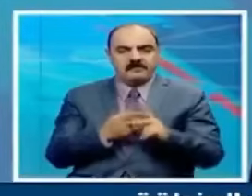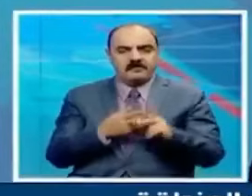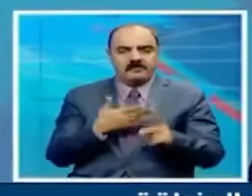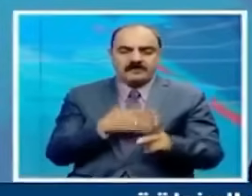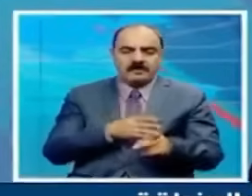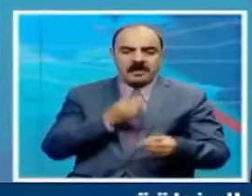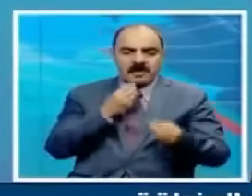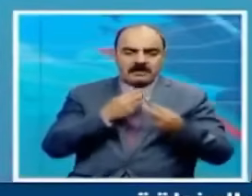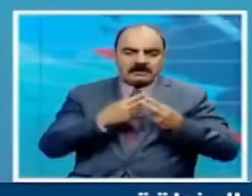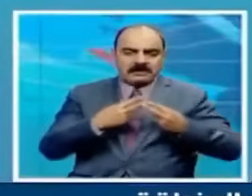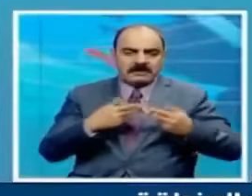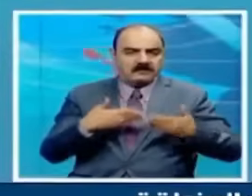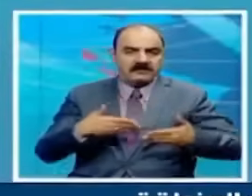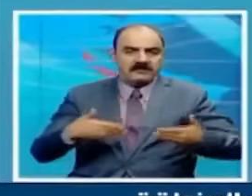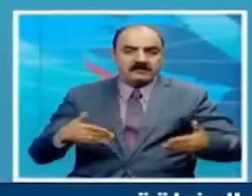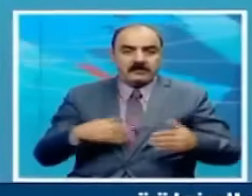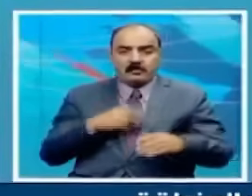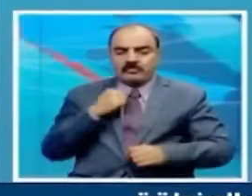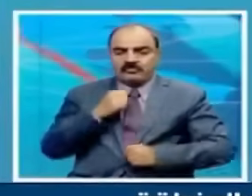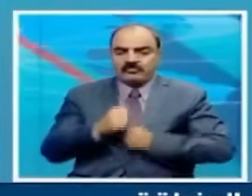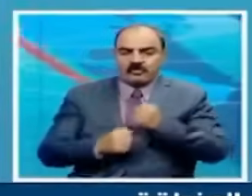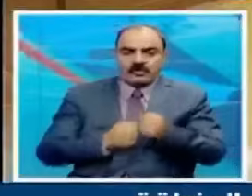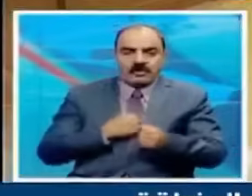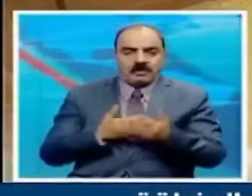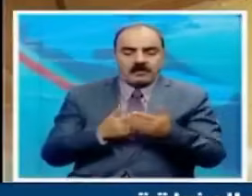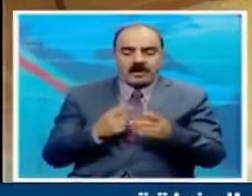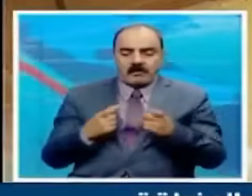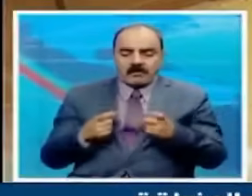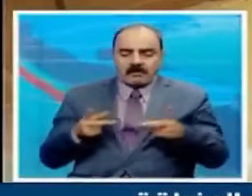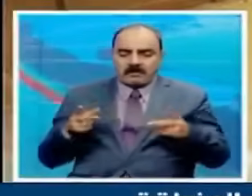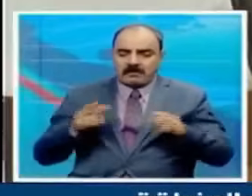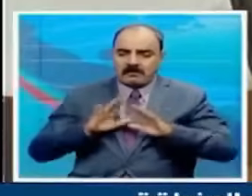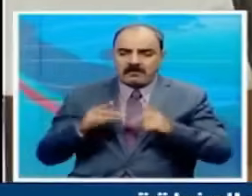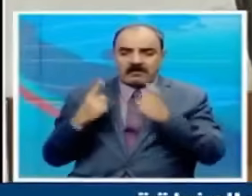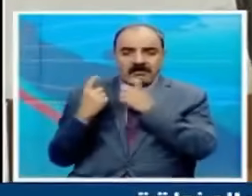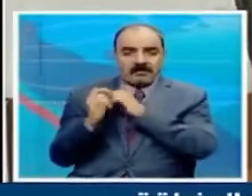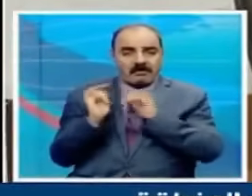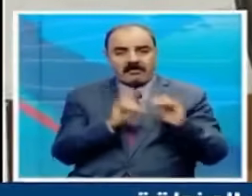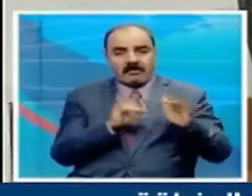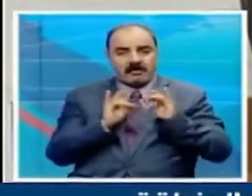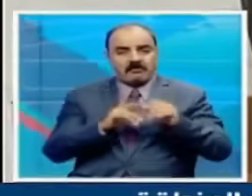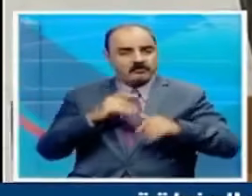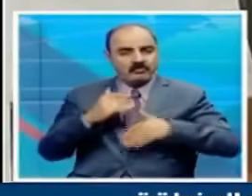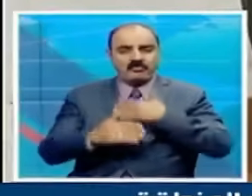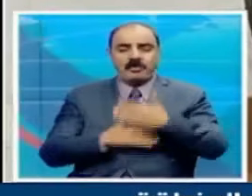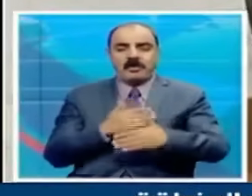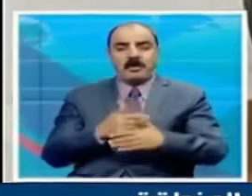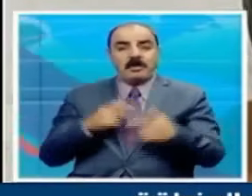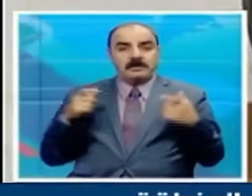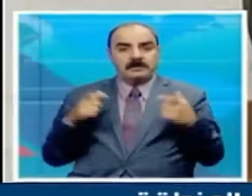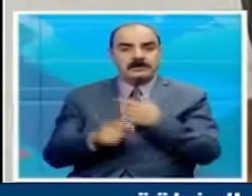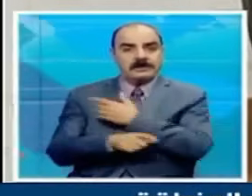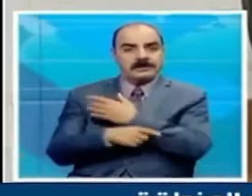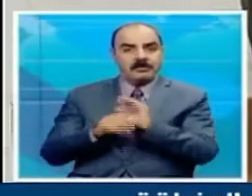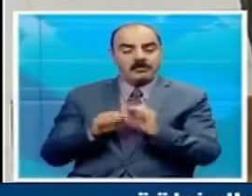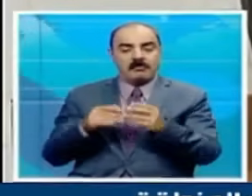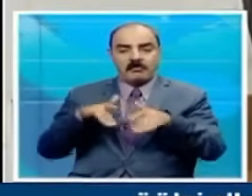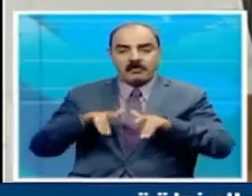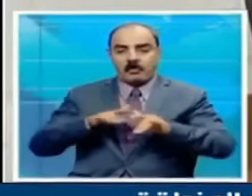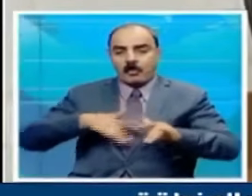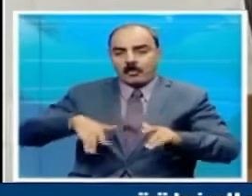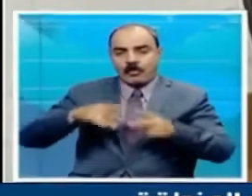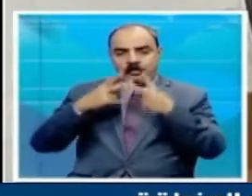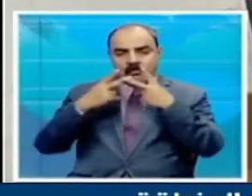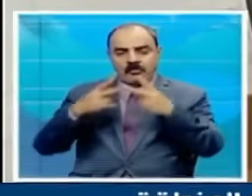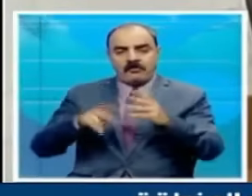غزة، وأشار إلى المساعي المبذولة لوقف الحرب وإنفاذ المساعدات الإنسانية. وخلال الاجتماع وافق مجلس